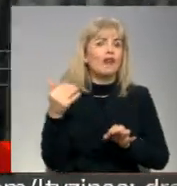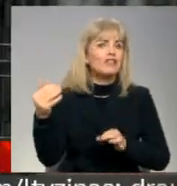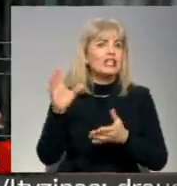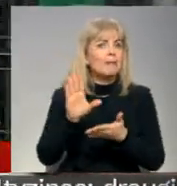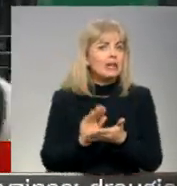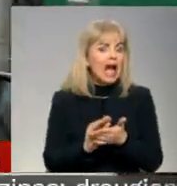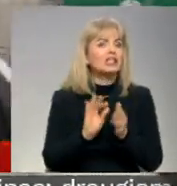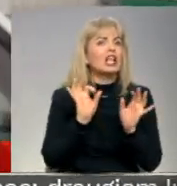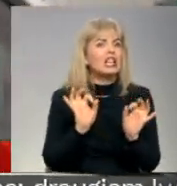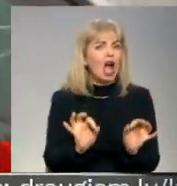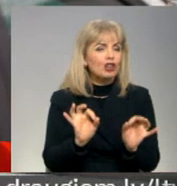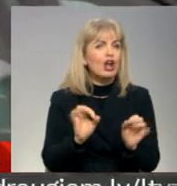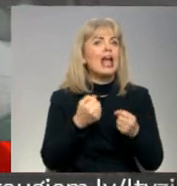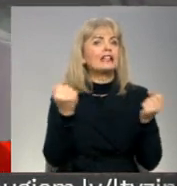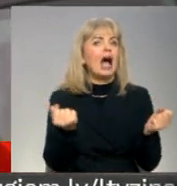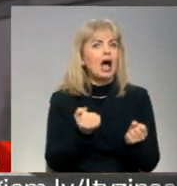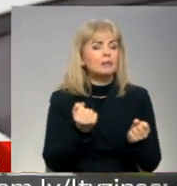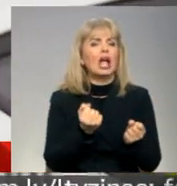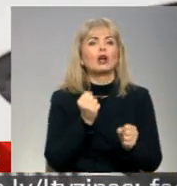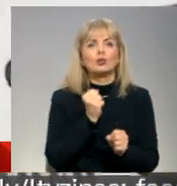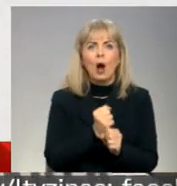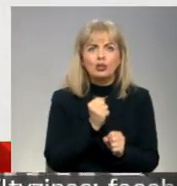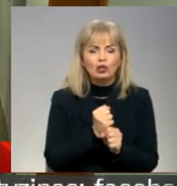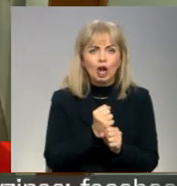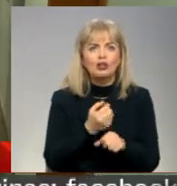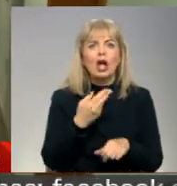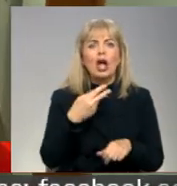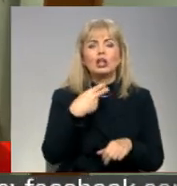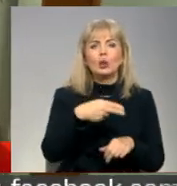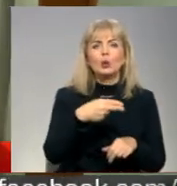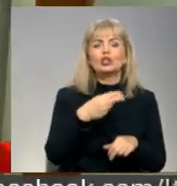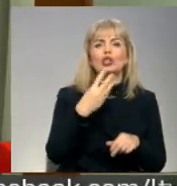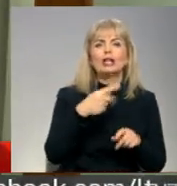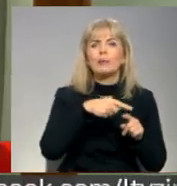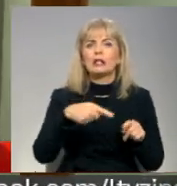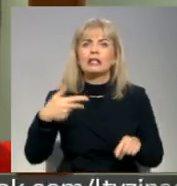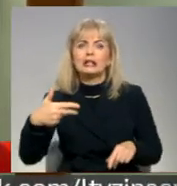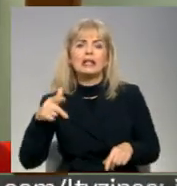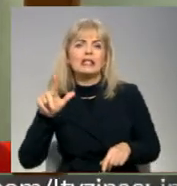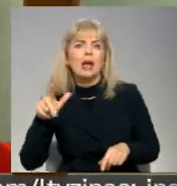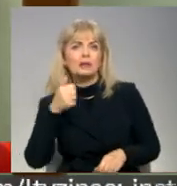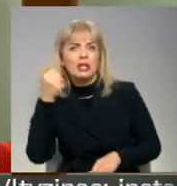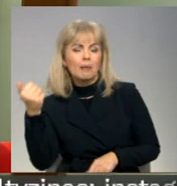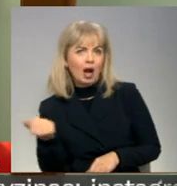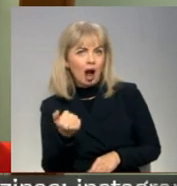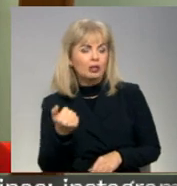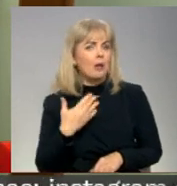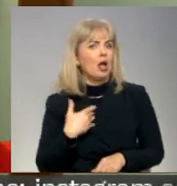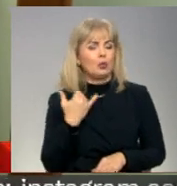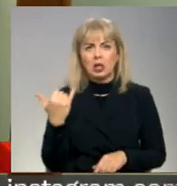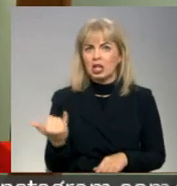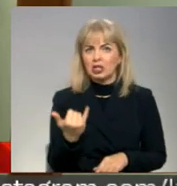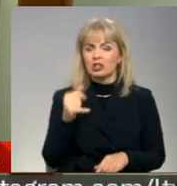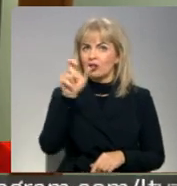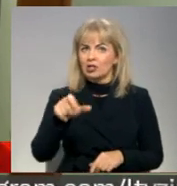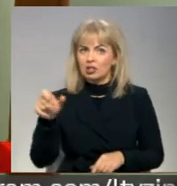tieslietu jomas darbinieki, kas ir nostrādājuši tiesās no 24 līdz 37 gadiem. Un ir interesanti, ka šie cilvēki